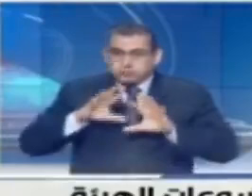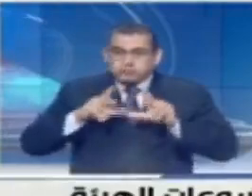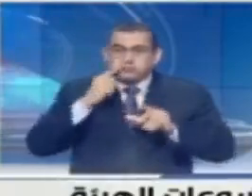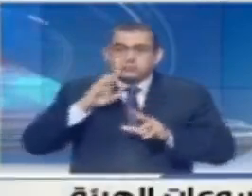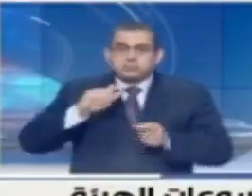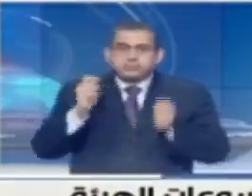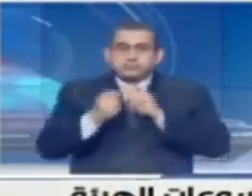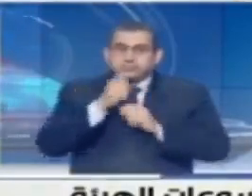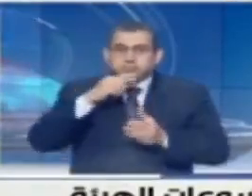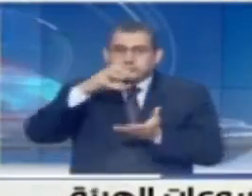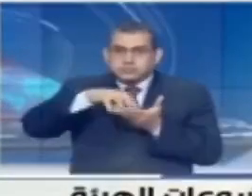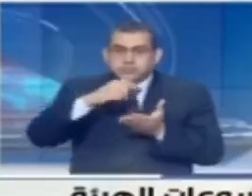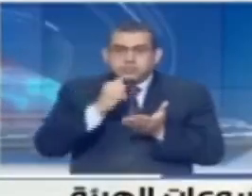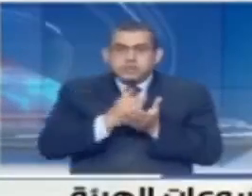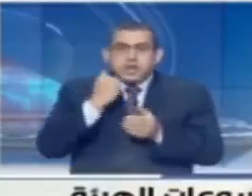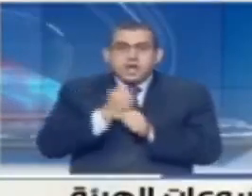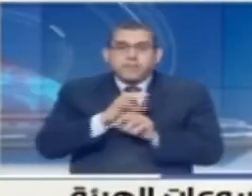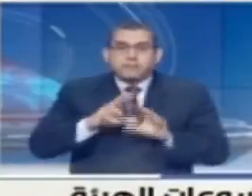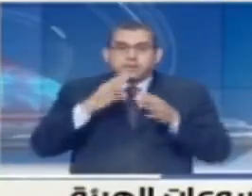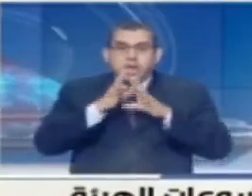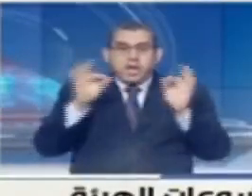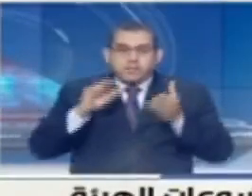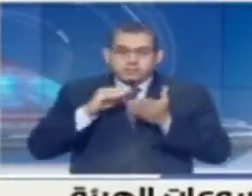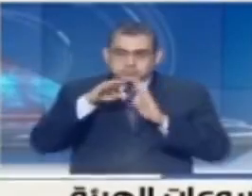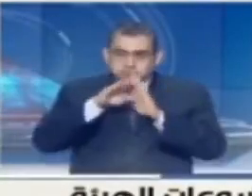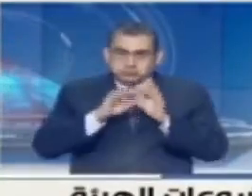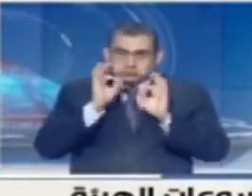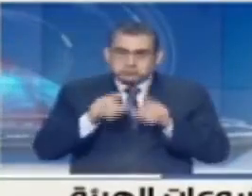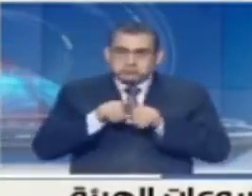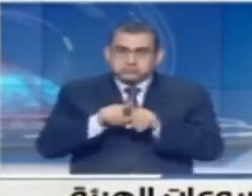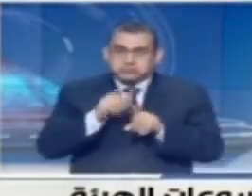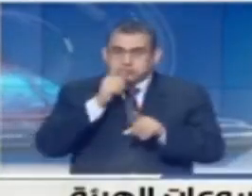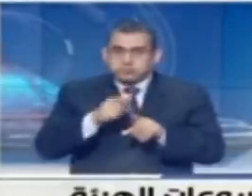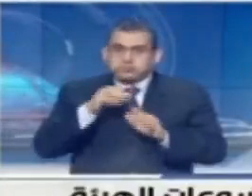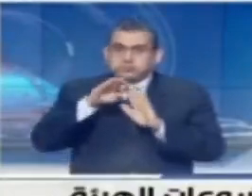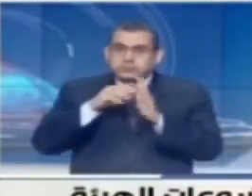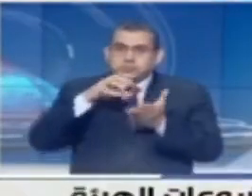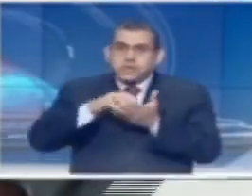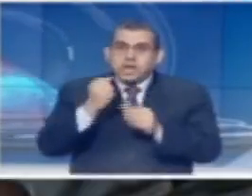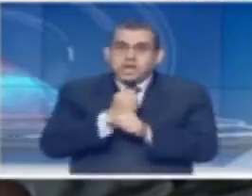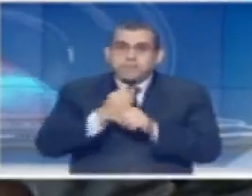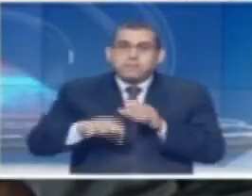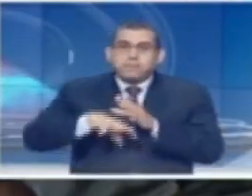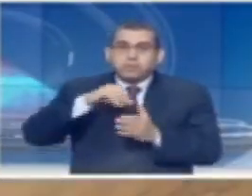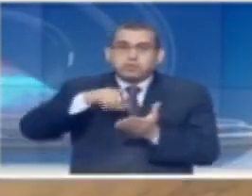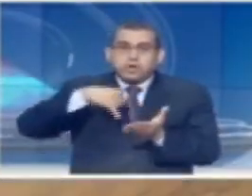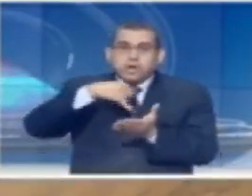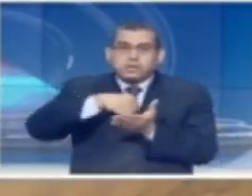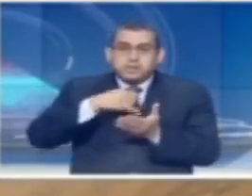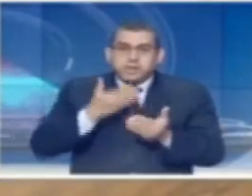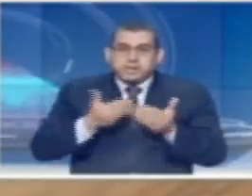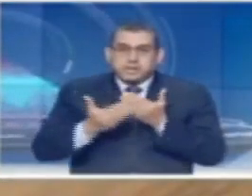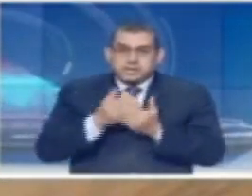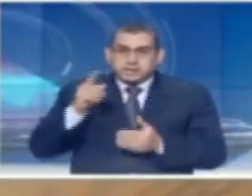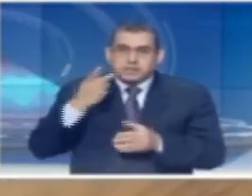السيسي بالعمل على أن يتم تطوير المنطقة بشكل متكامل. كذلك تم عرض الموقف التنفيذي لعدد من المشروعات في